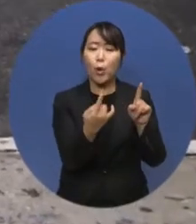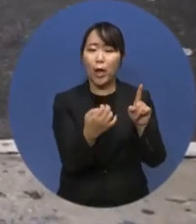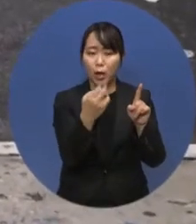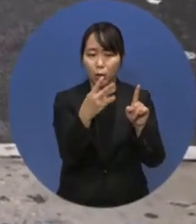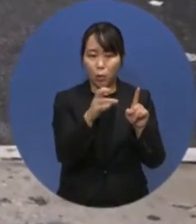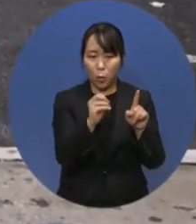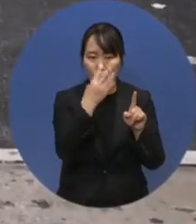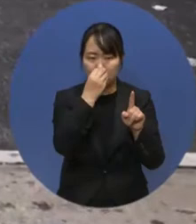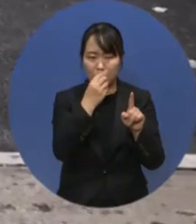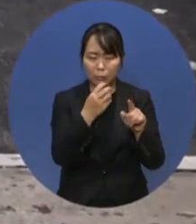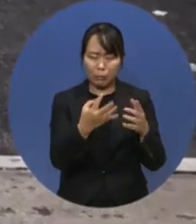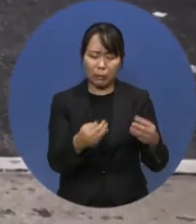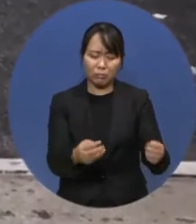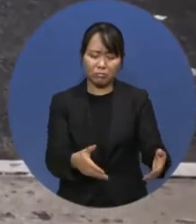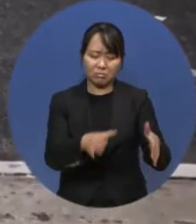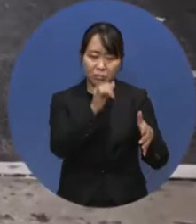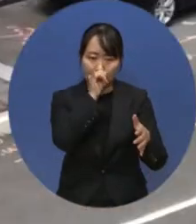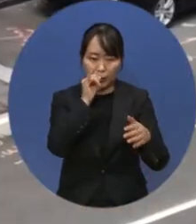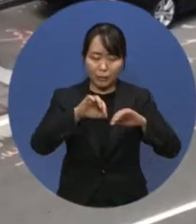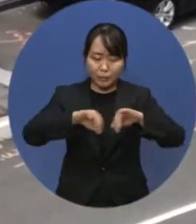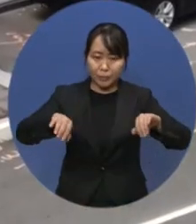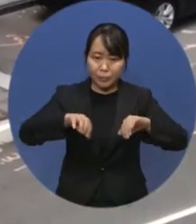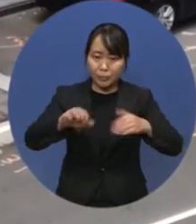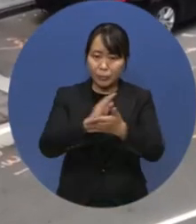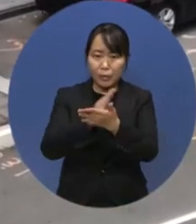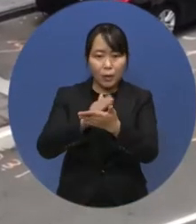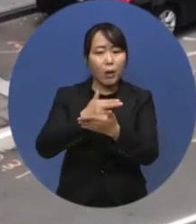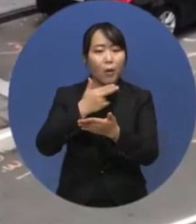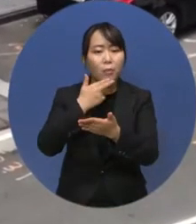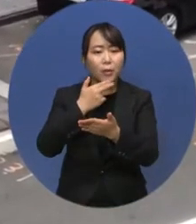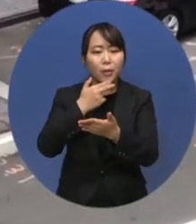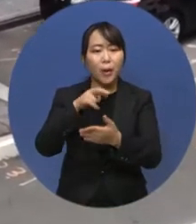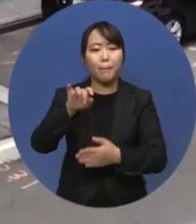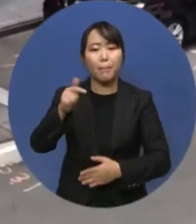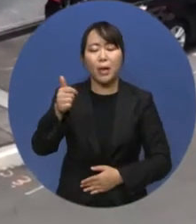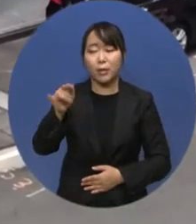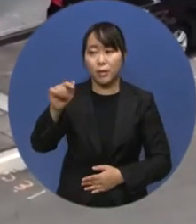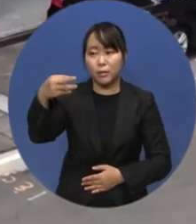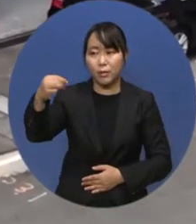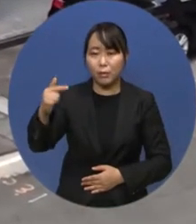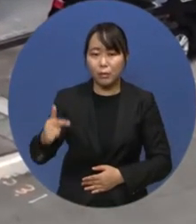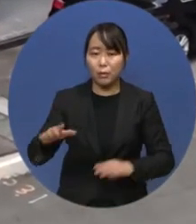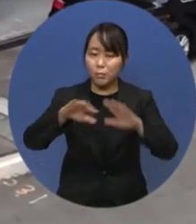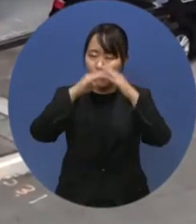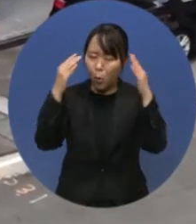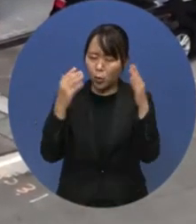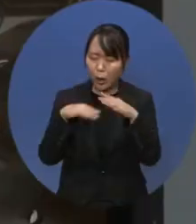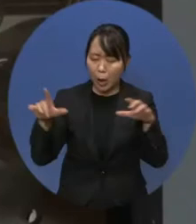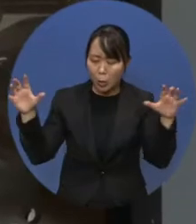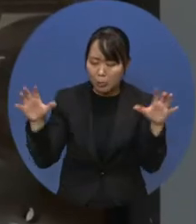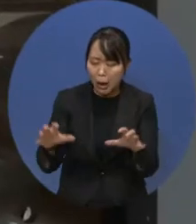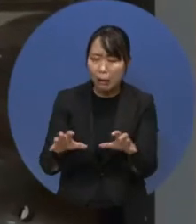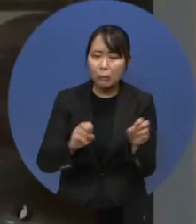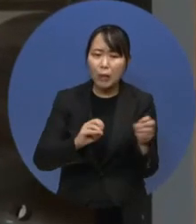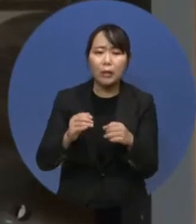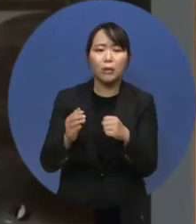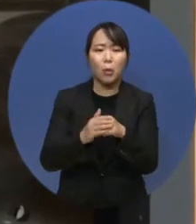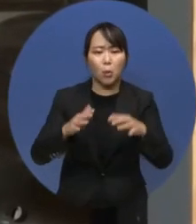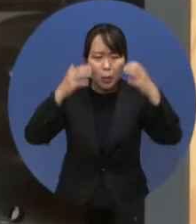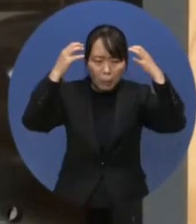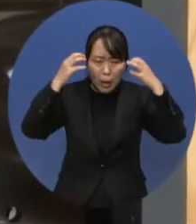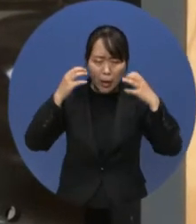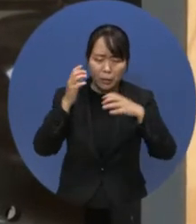현실입니다. 한국처럼 따로 분리수거함이 없는 맨하탄의 경우 모든 쓰레기가 한 곳에 버려지기 때문에 올 여름에는